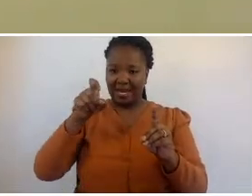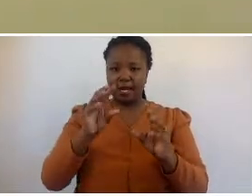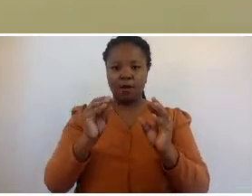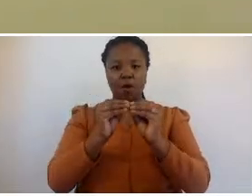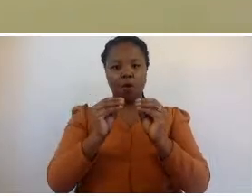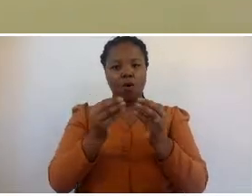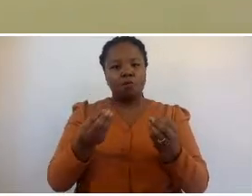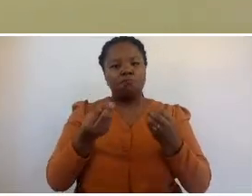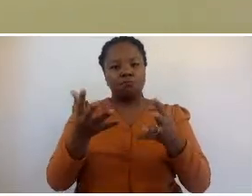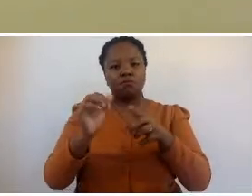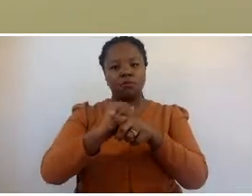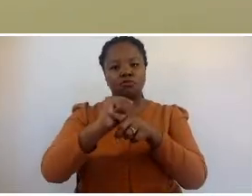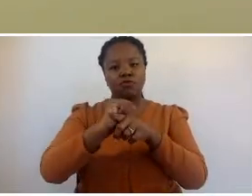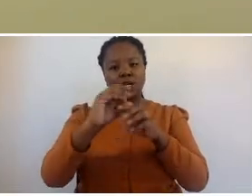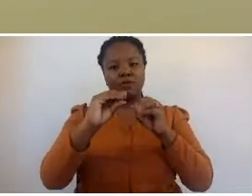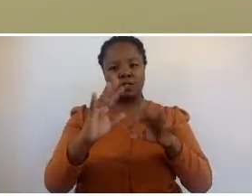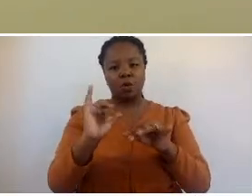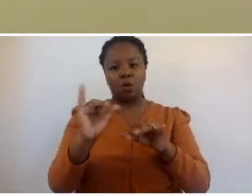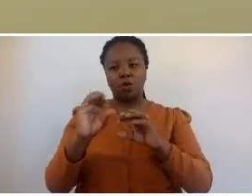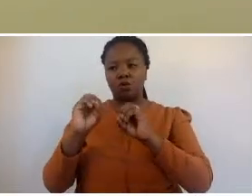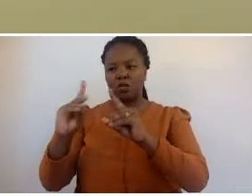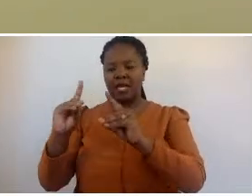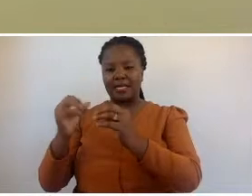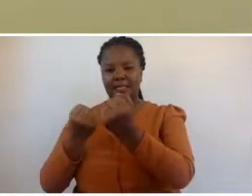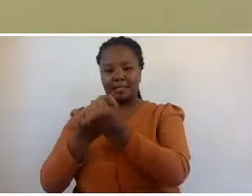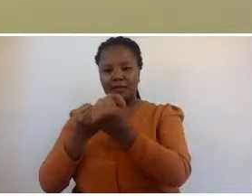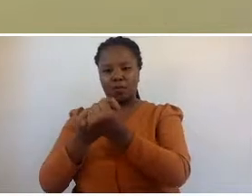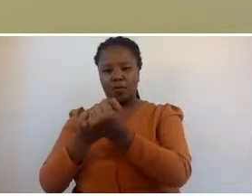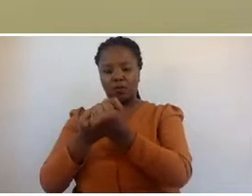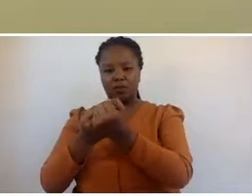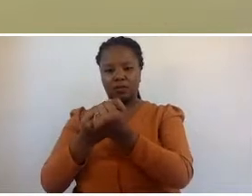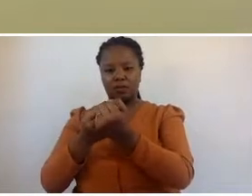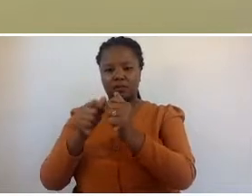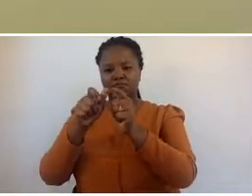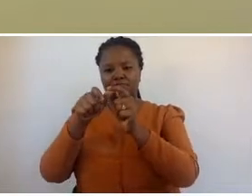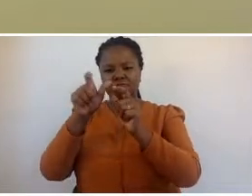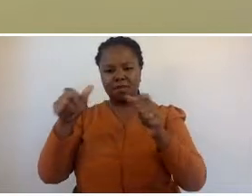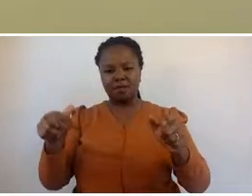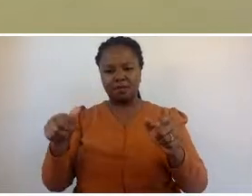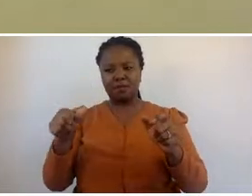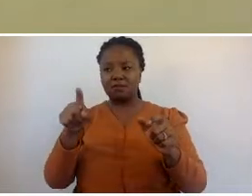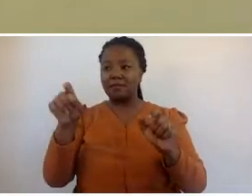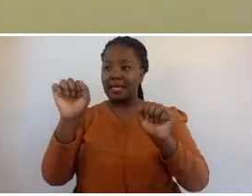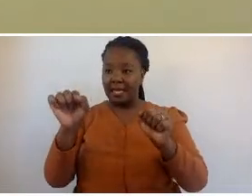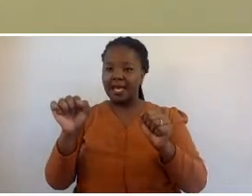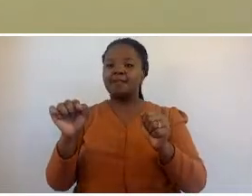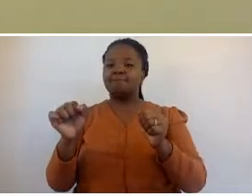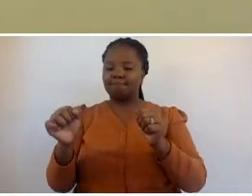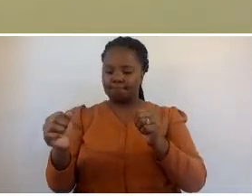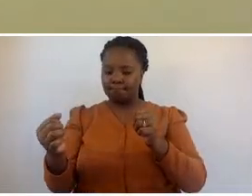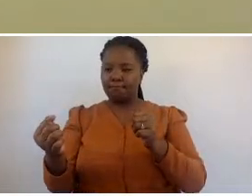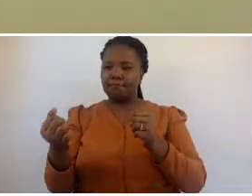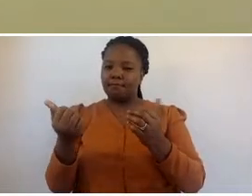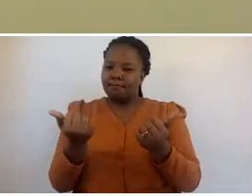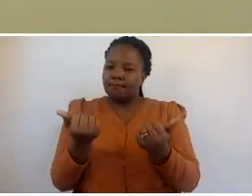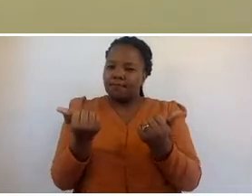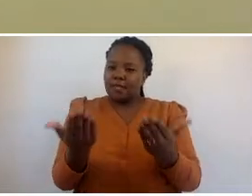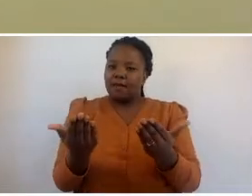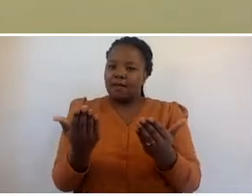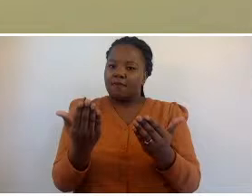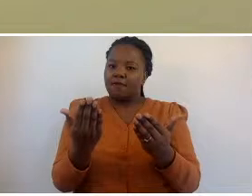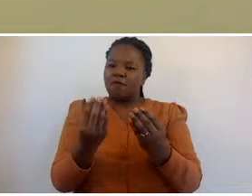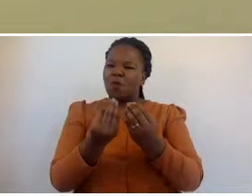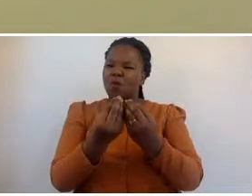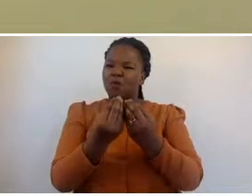perfectionnement professionnel de plus grande qualité, une meilleure formation pour les enseignants et un appui et une meilleure formation du personnel d'appui à l'éducation, leur permettant de satisfaire les